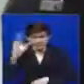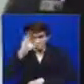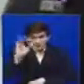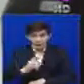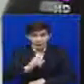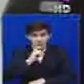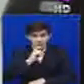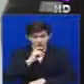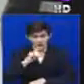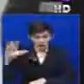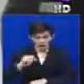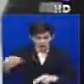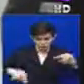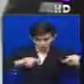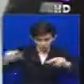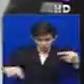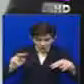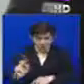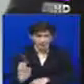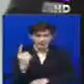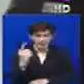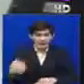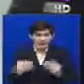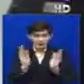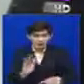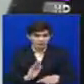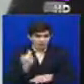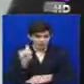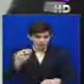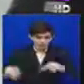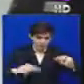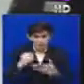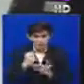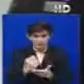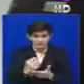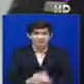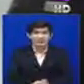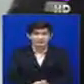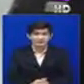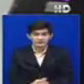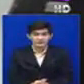บอยู่แล้วก็อาจจะได้เอามาตรวจสอบกันให้คณะผู้เชี่ยวชาญเขาตรวจสอบอีกที